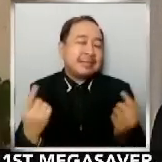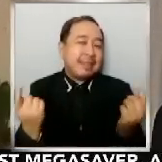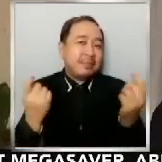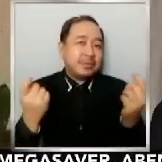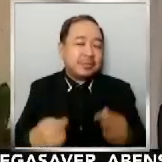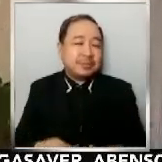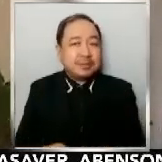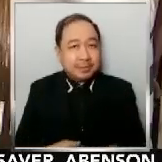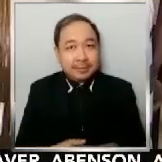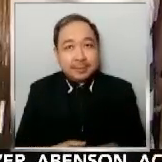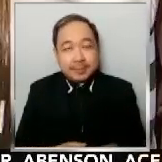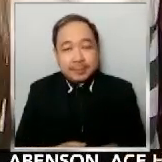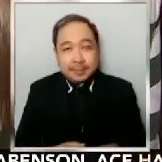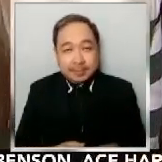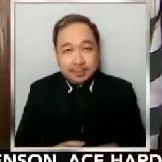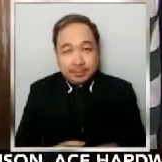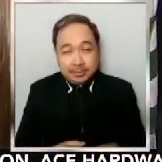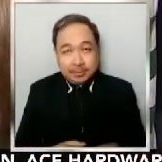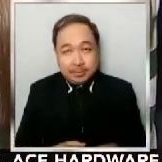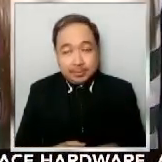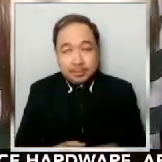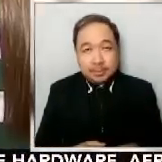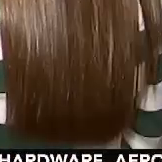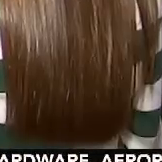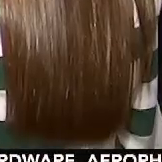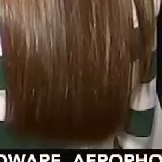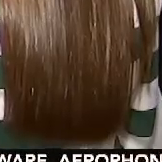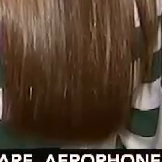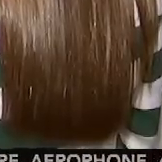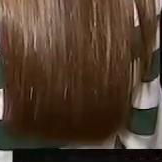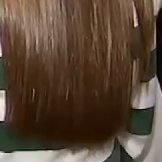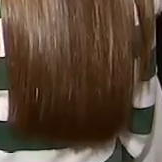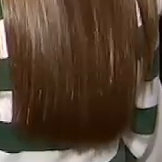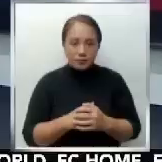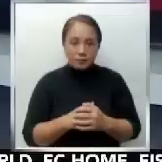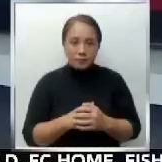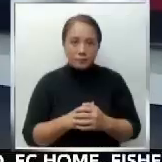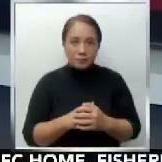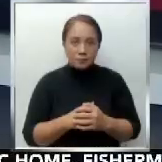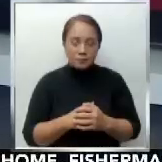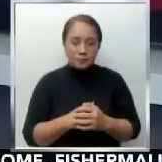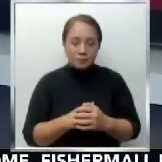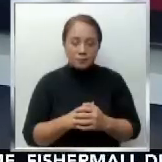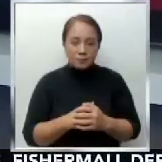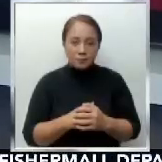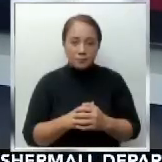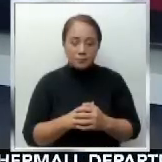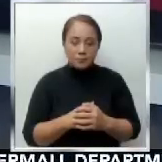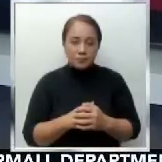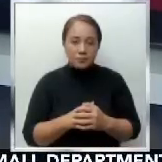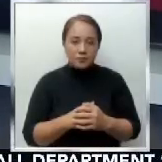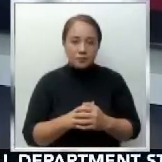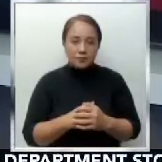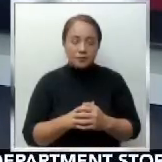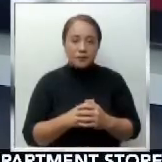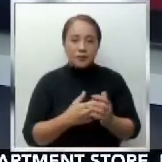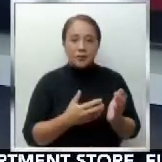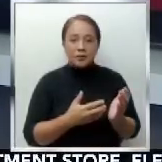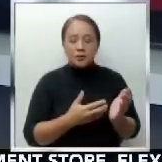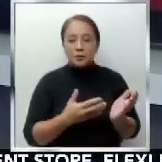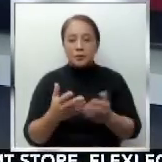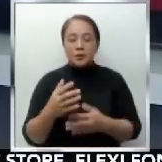Lar Santiago, updated sa showbiz happenings. Pinuno sa Senado ang